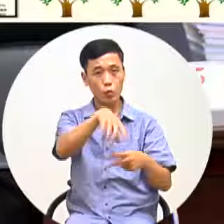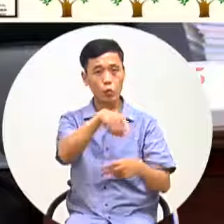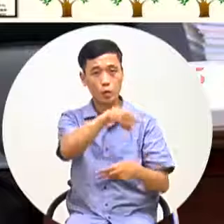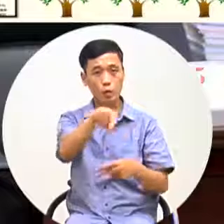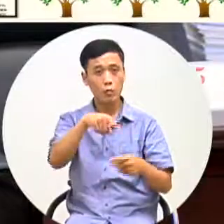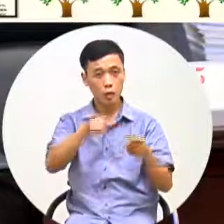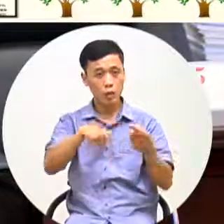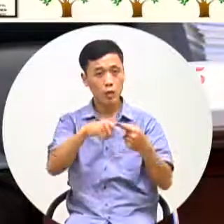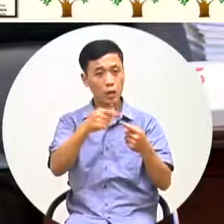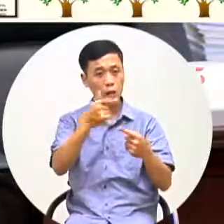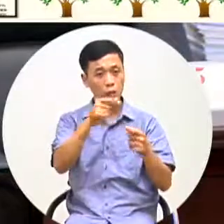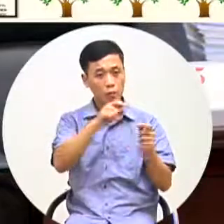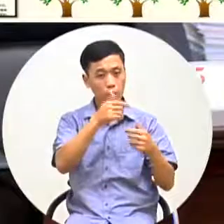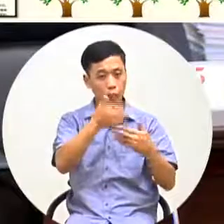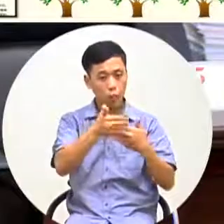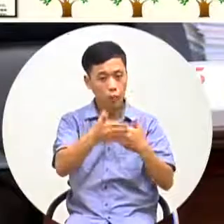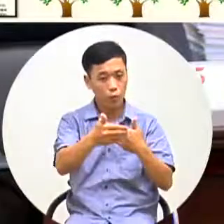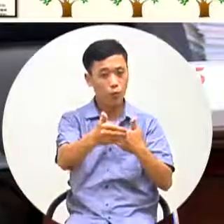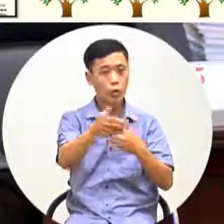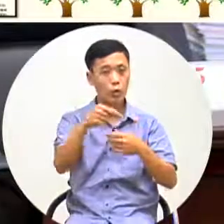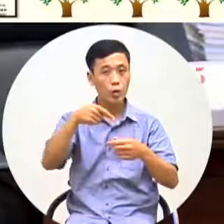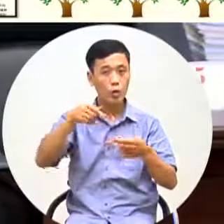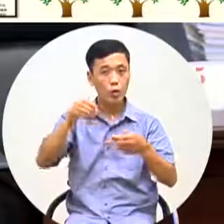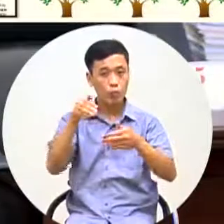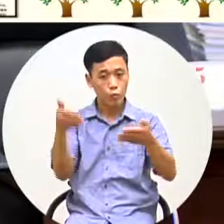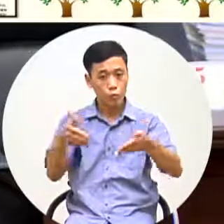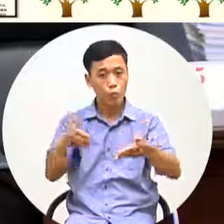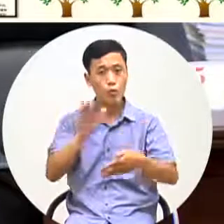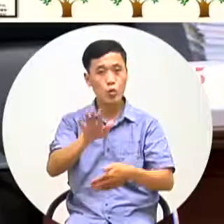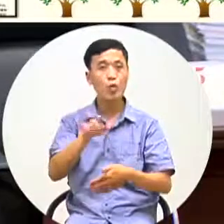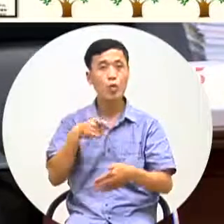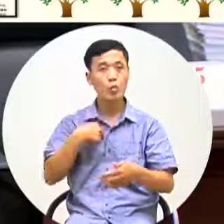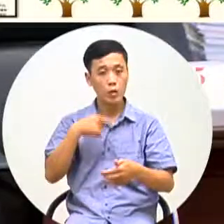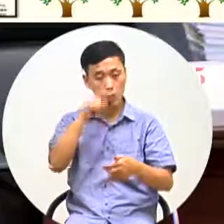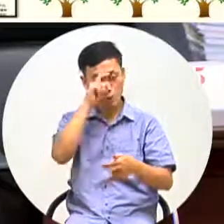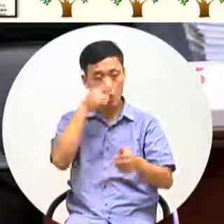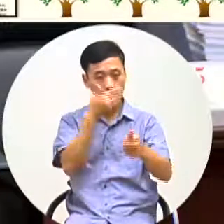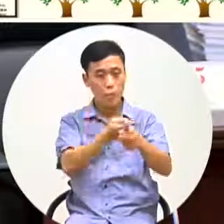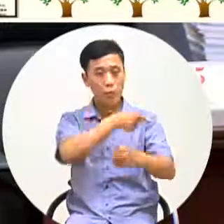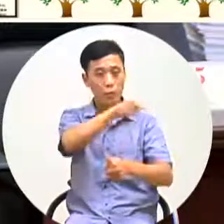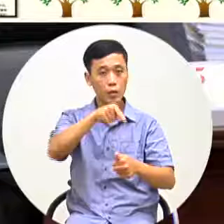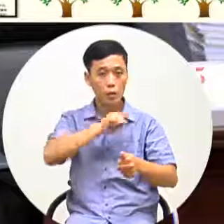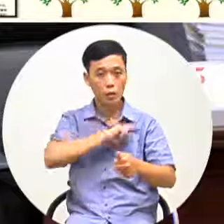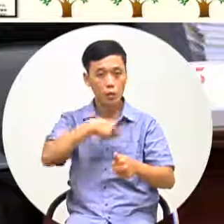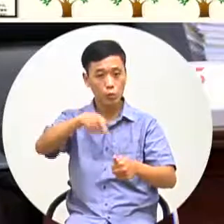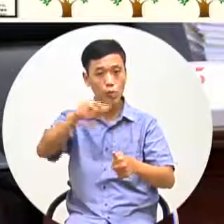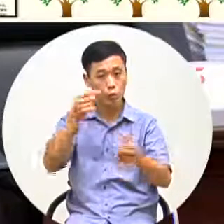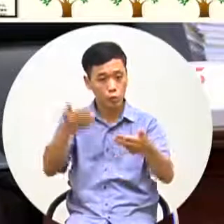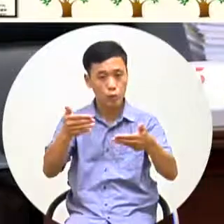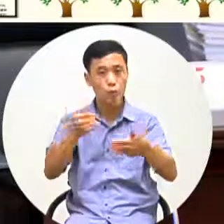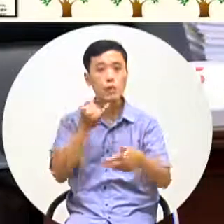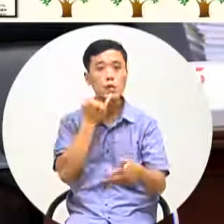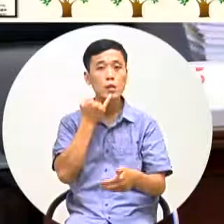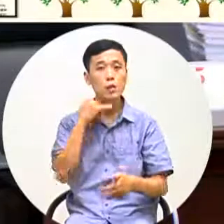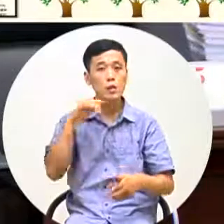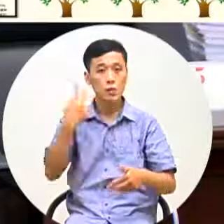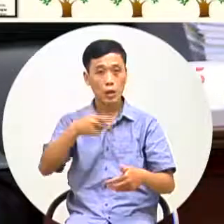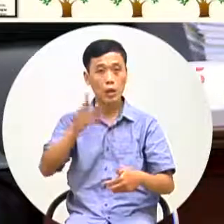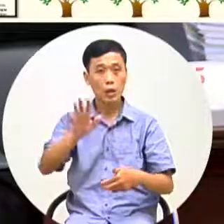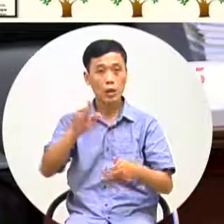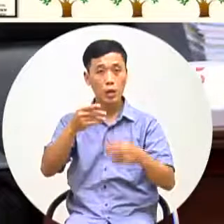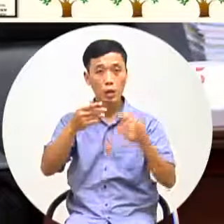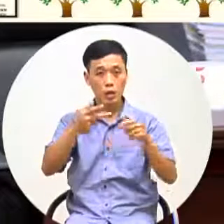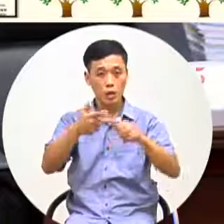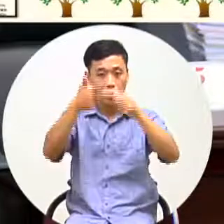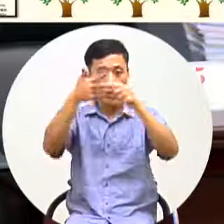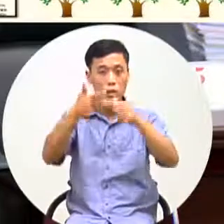在也让大家好好的去做它就好，但是呢我们又看到了就是又有这个第七河川局的这个树木